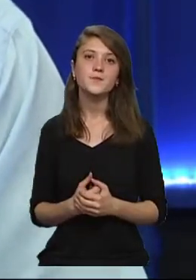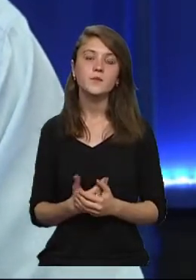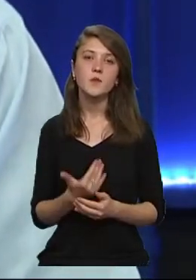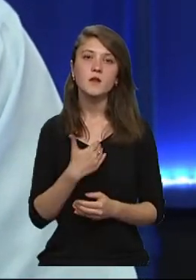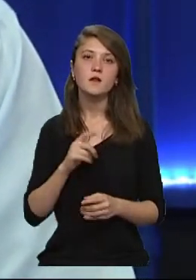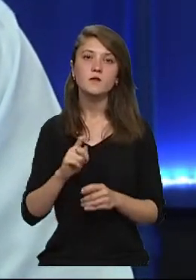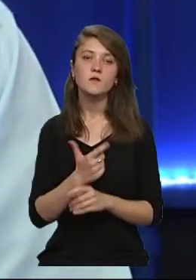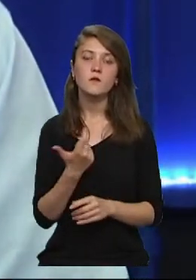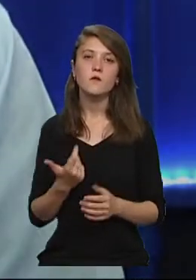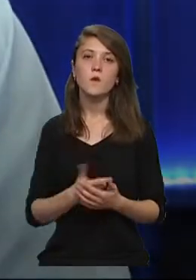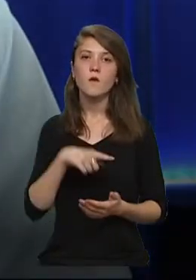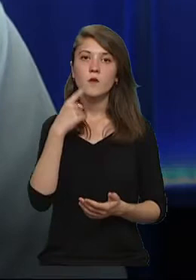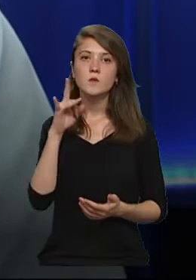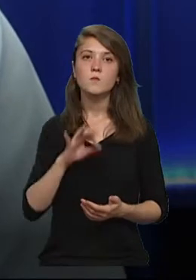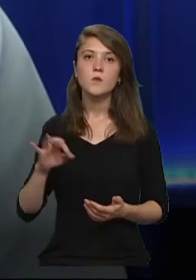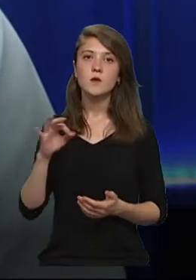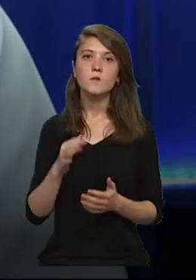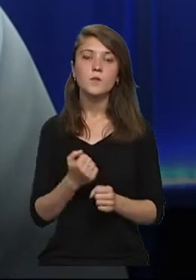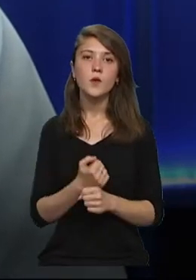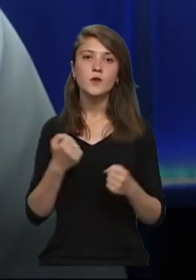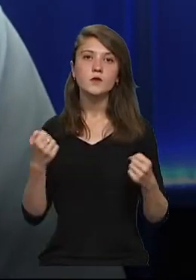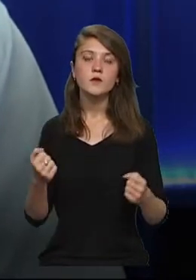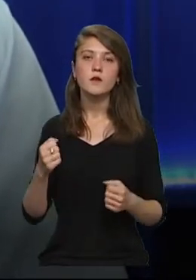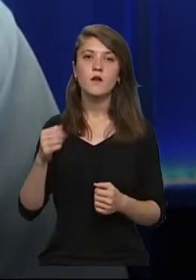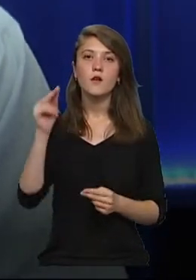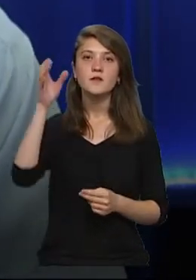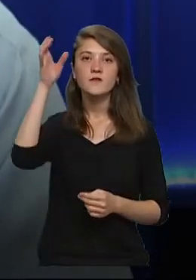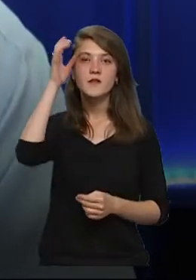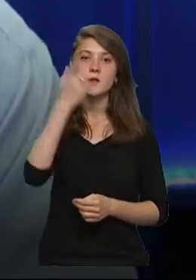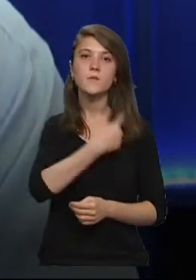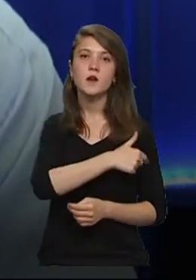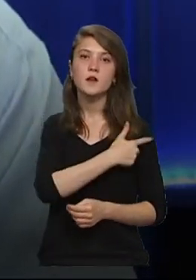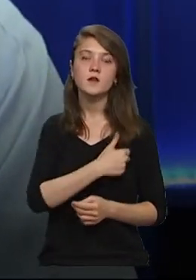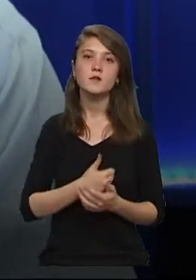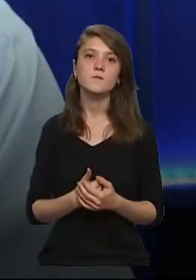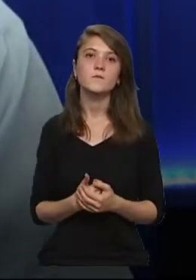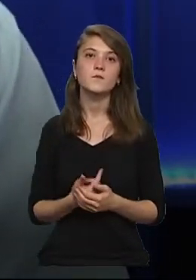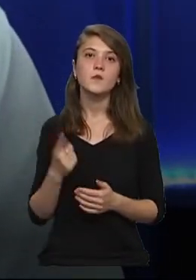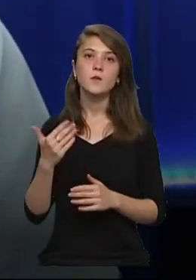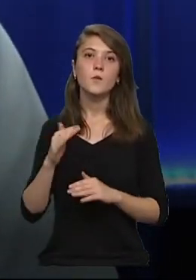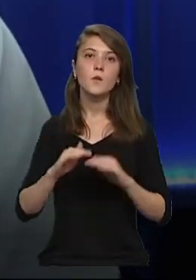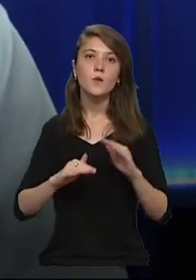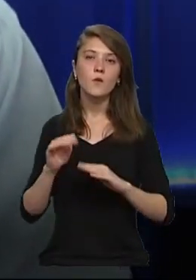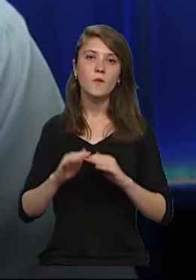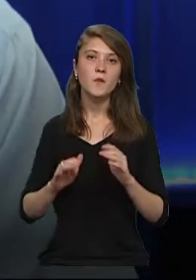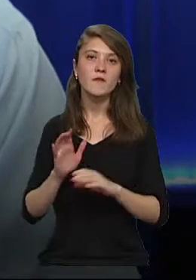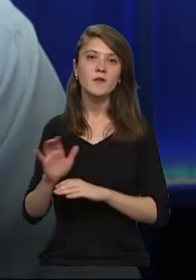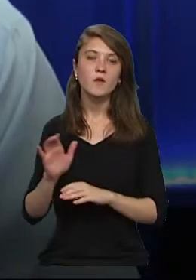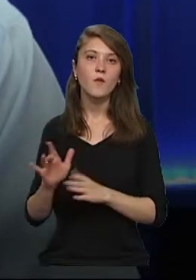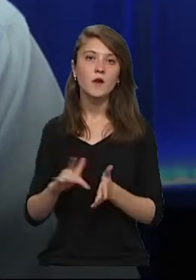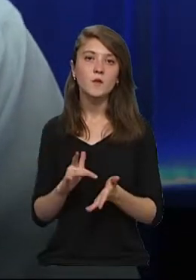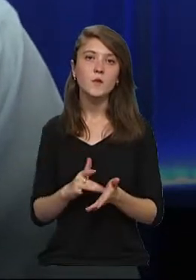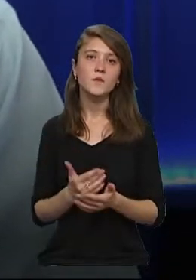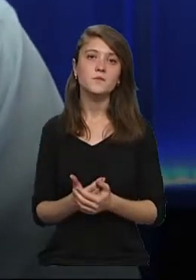знову говорю про простори освітні, медичні, поведінки навіть з тими побутовими відходами, він вимагає, і